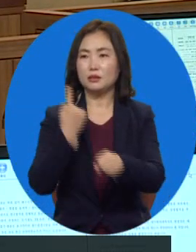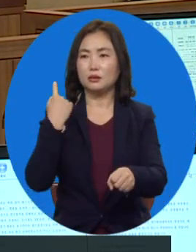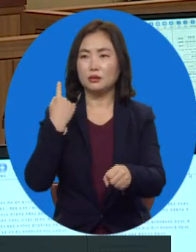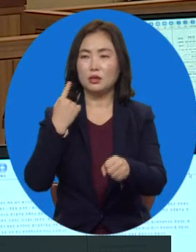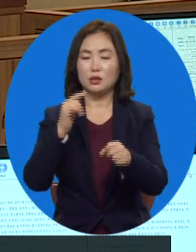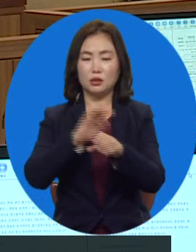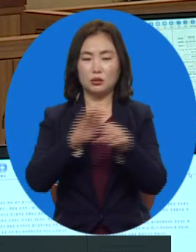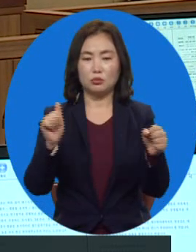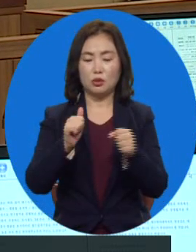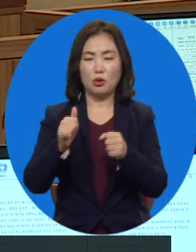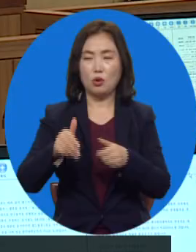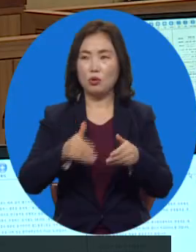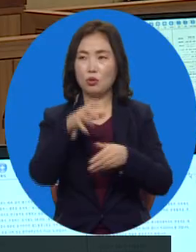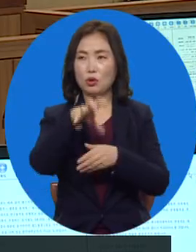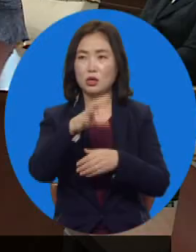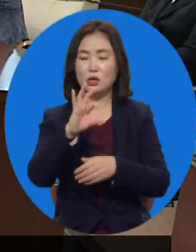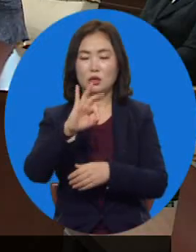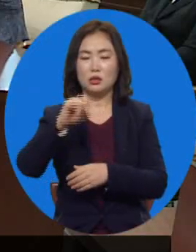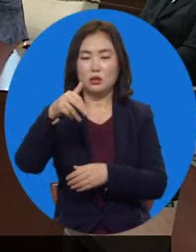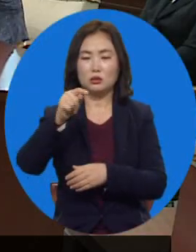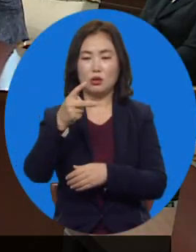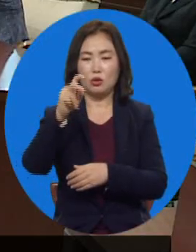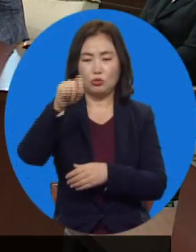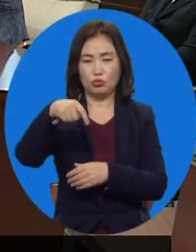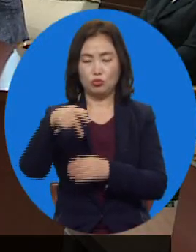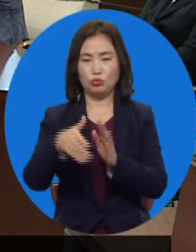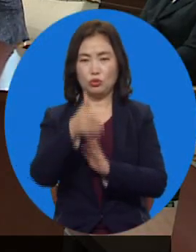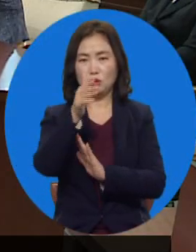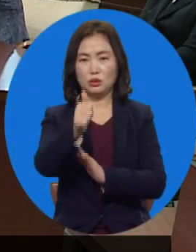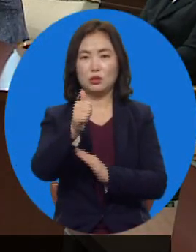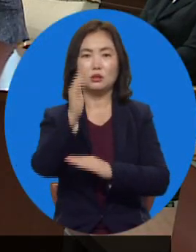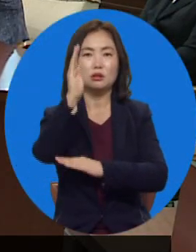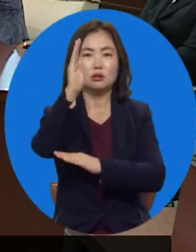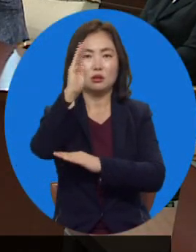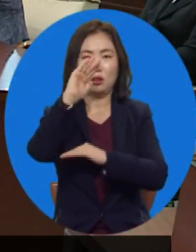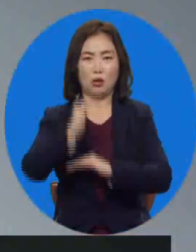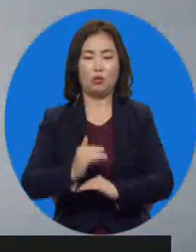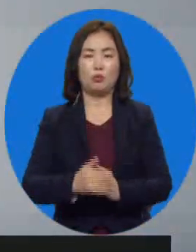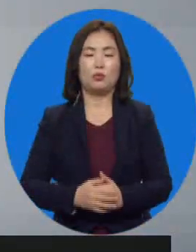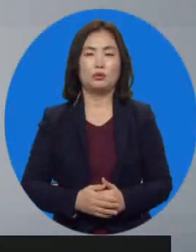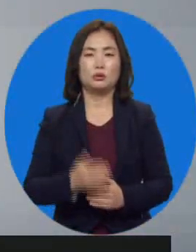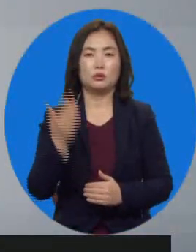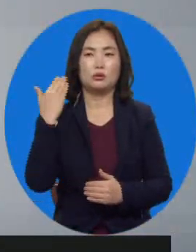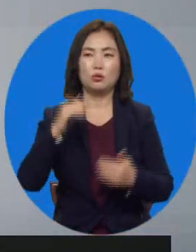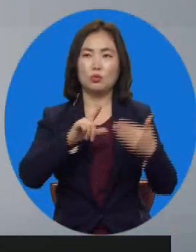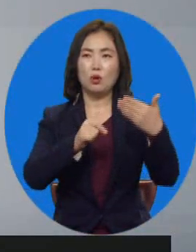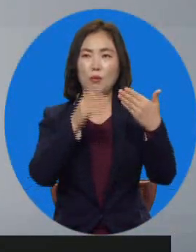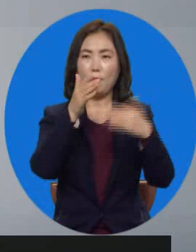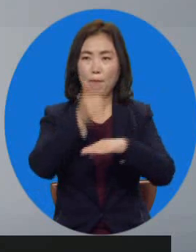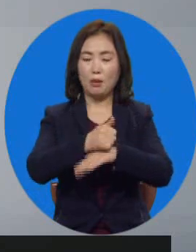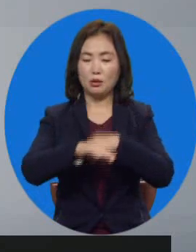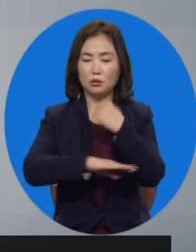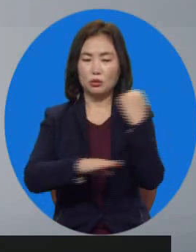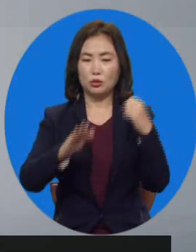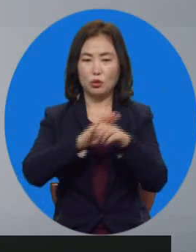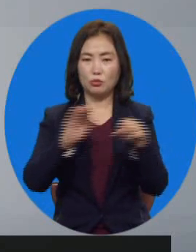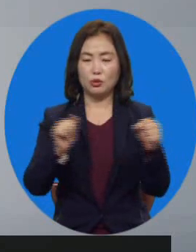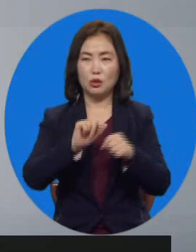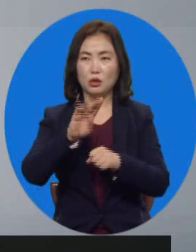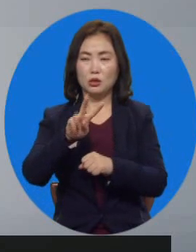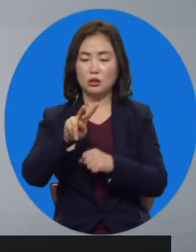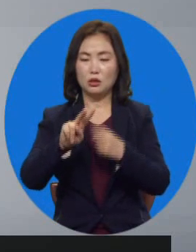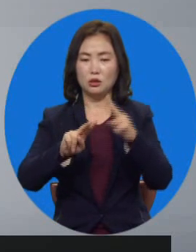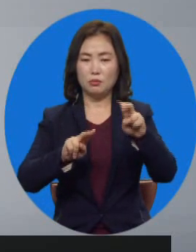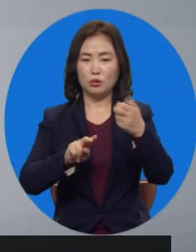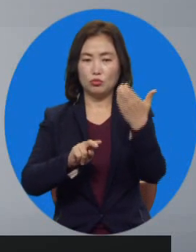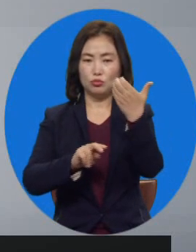경상북도의회 에서 1 이철우 경상북도지사 에 시장 연산 입니다 지난 9월말 기준 경북지역 290개